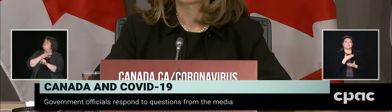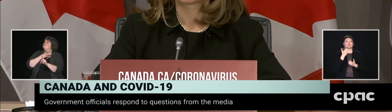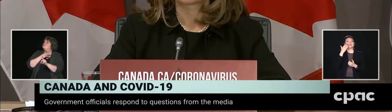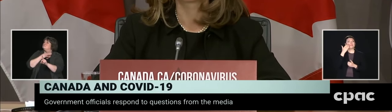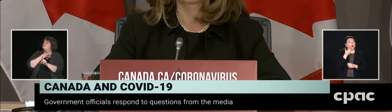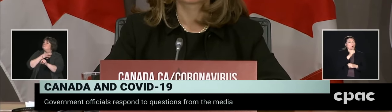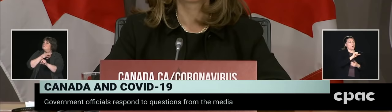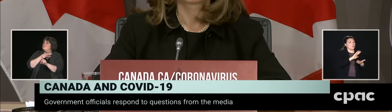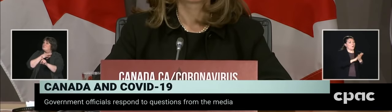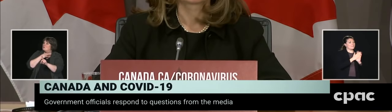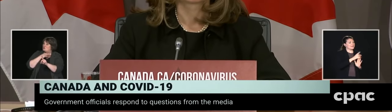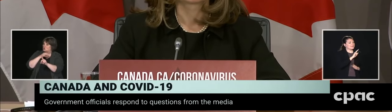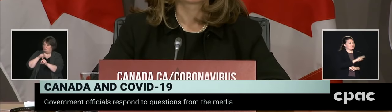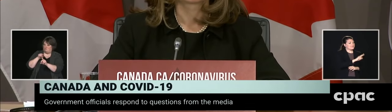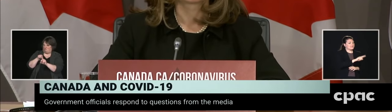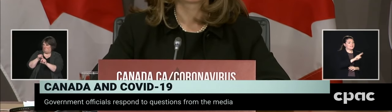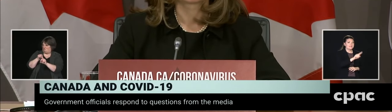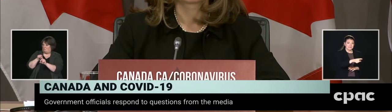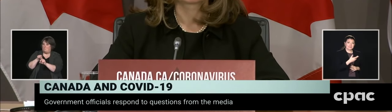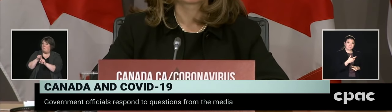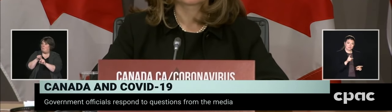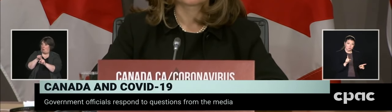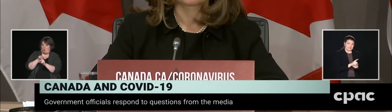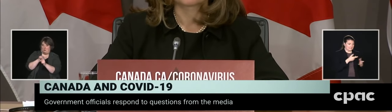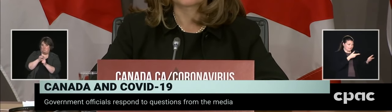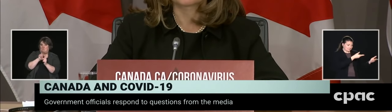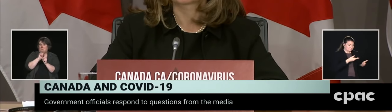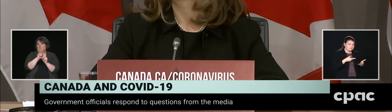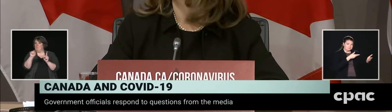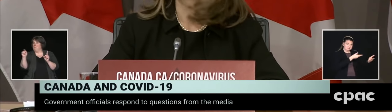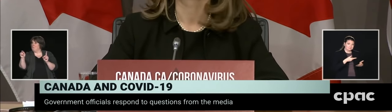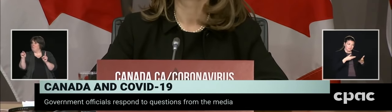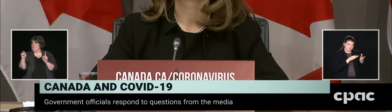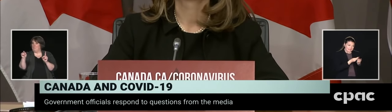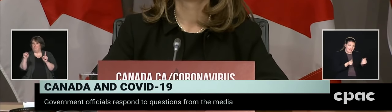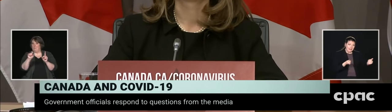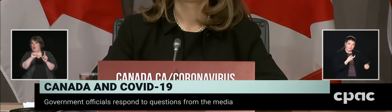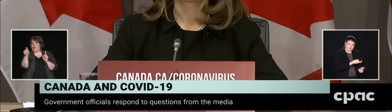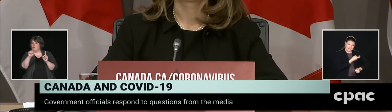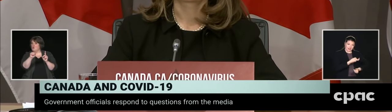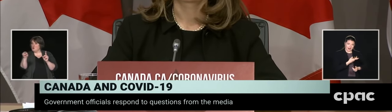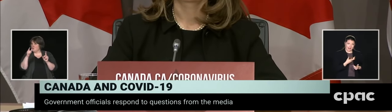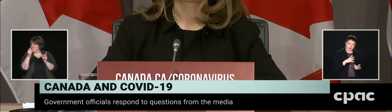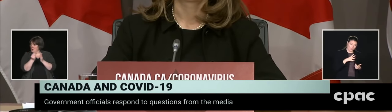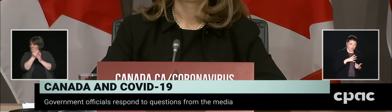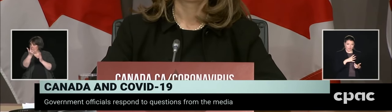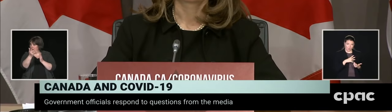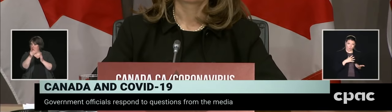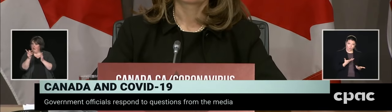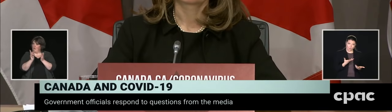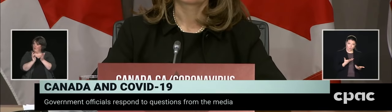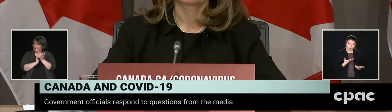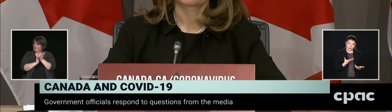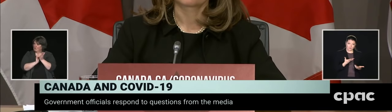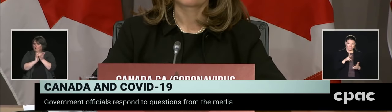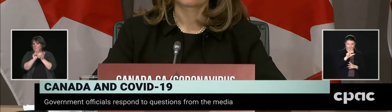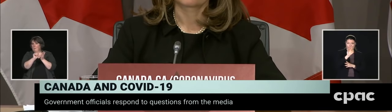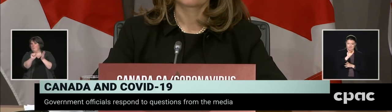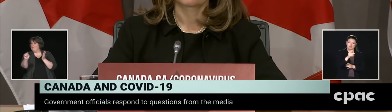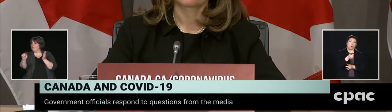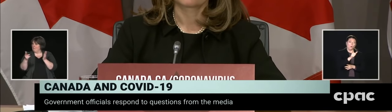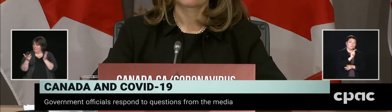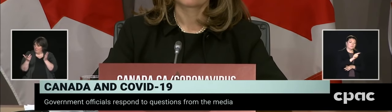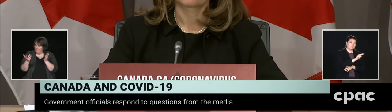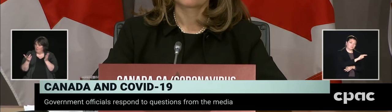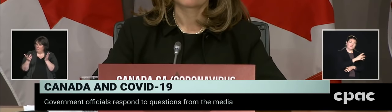l'équipement médical de manière significative? Et pour ces autres entreprises, ont-elles obtenu la même